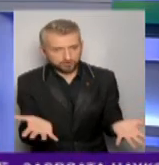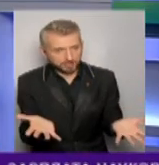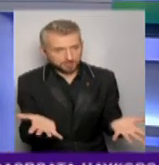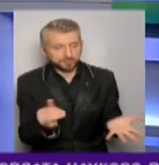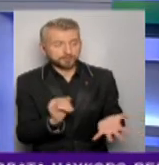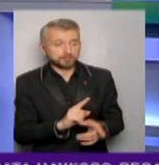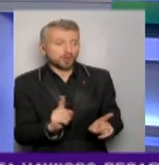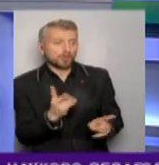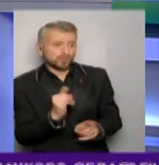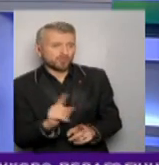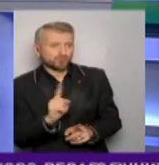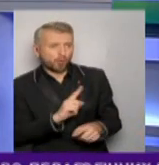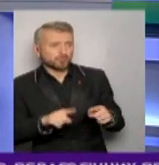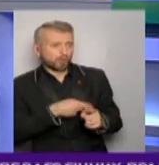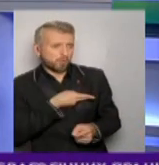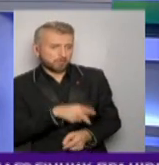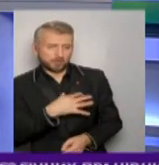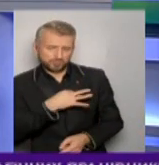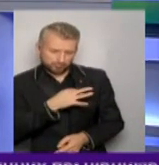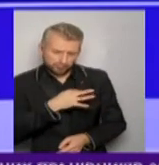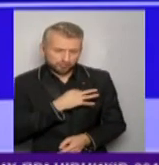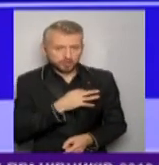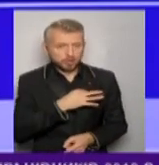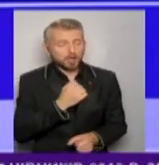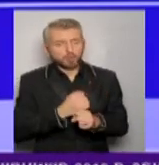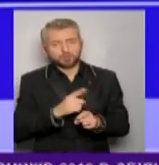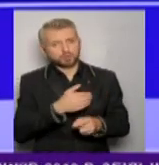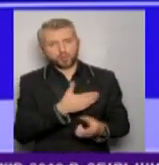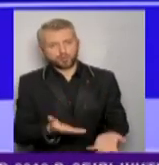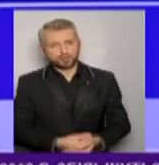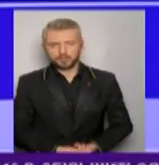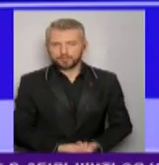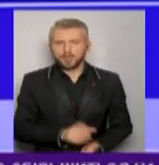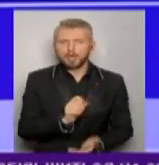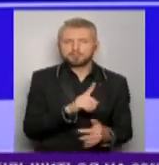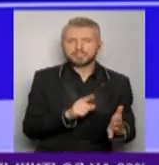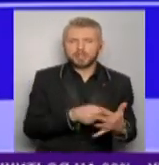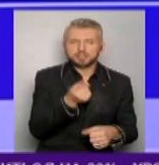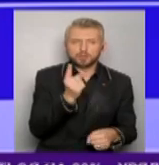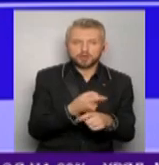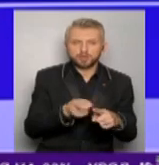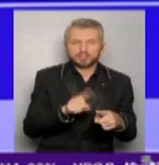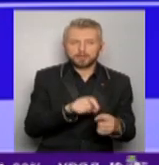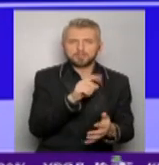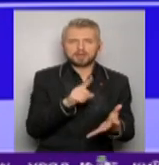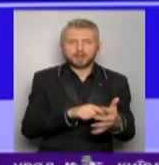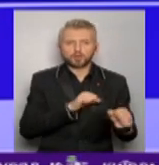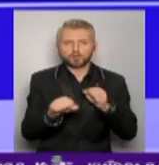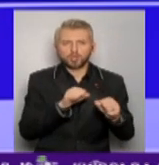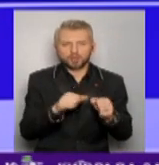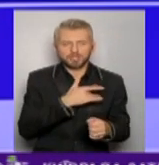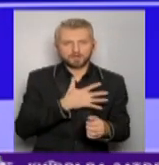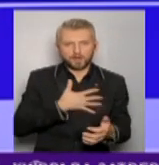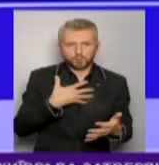і що, якщо ви скоро помрете? Це не наші проблеми. Робіть собі, що хочете. Питання мораторії – це питання розпорядження приватної власності.